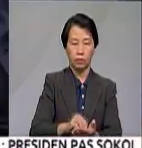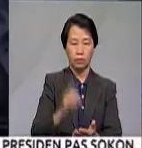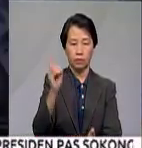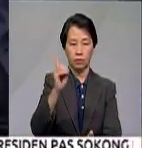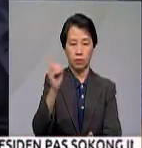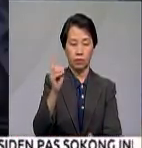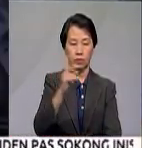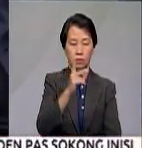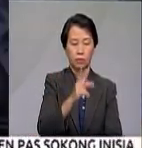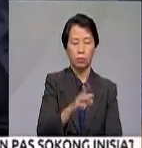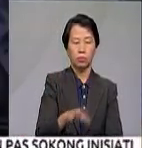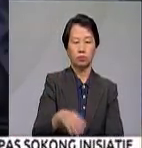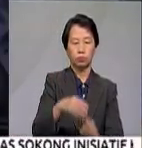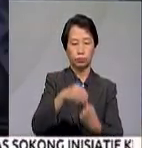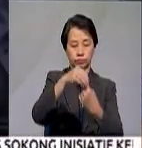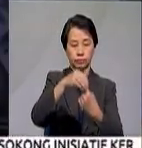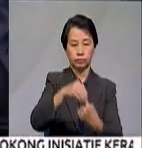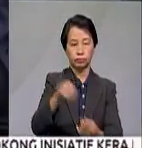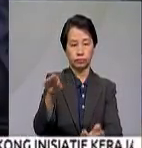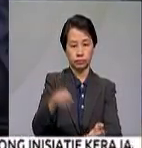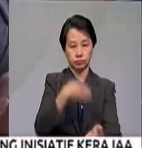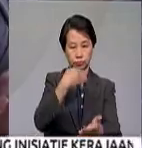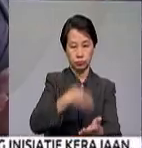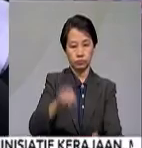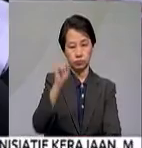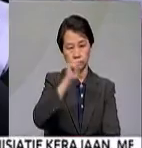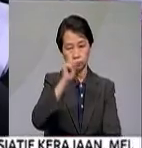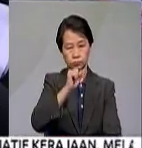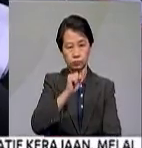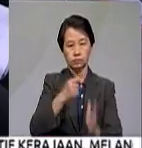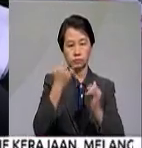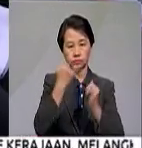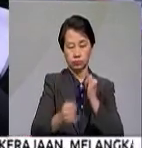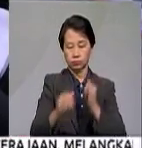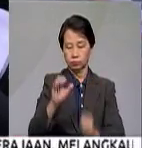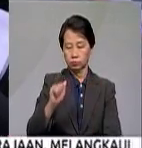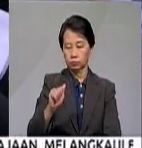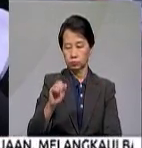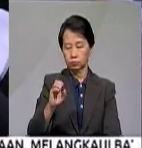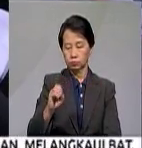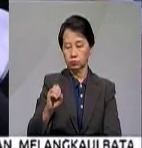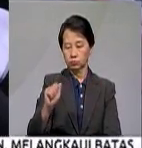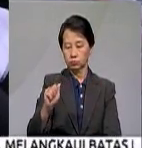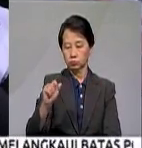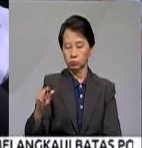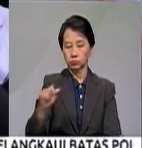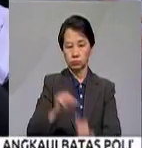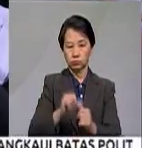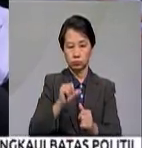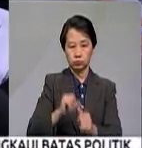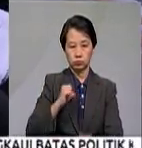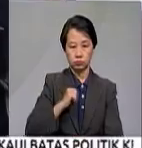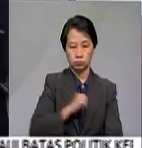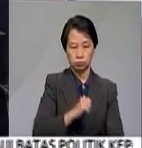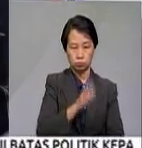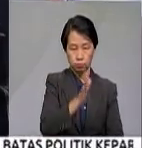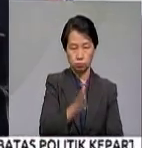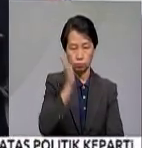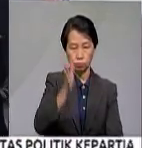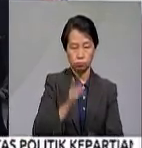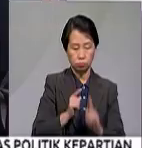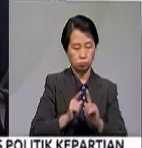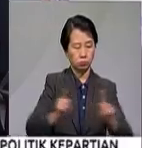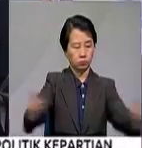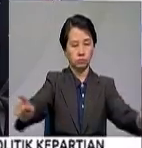Damansara. Istimewanya, konsert terbabit akan menjadi persembahan terakhir OAG apabila setiap ahli kumpulan tersebut bakal membawa